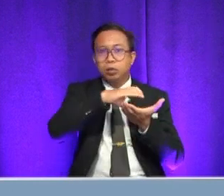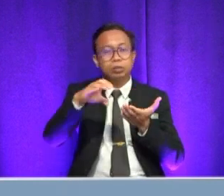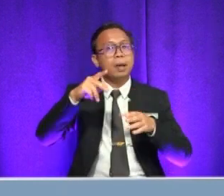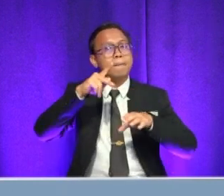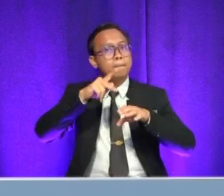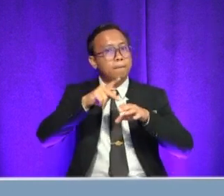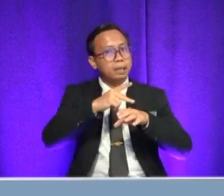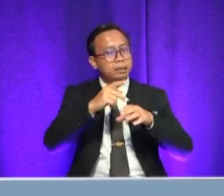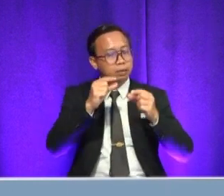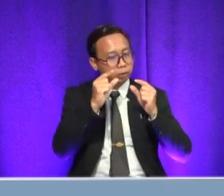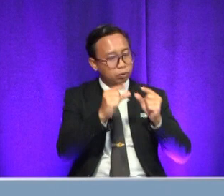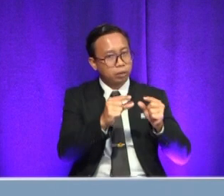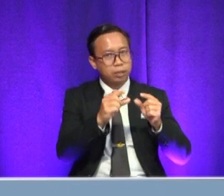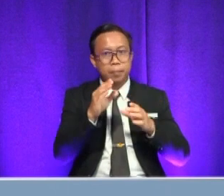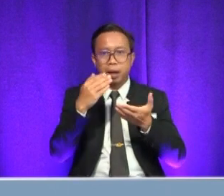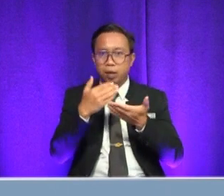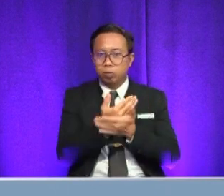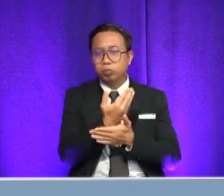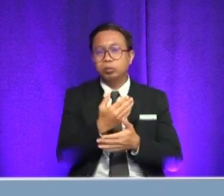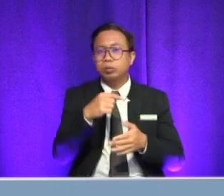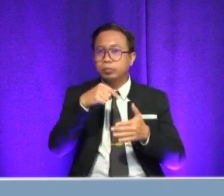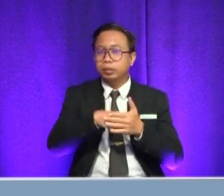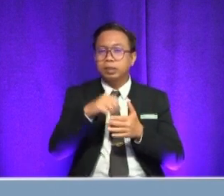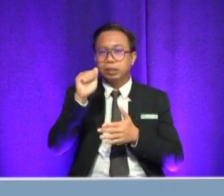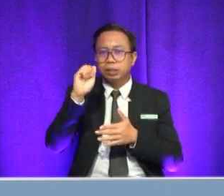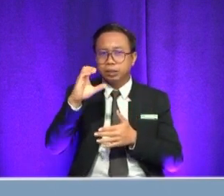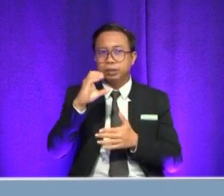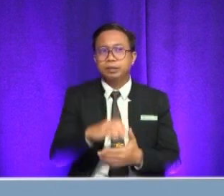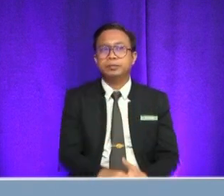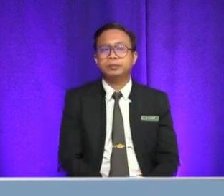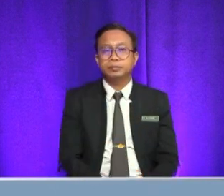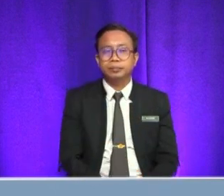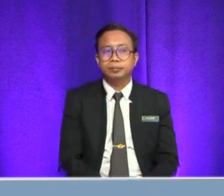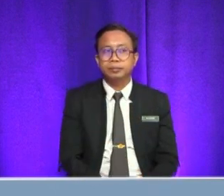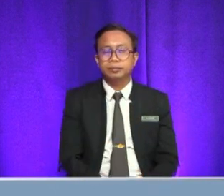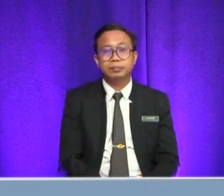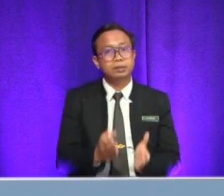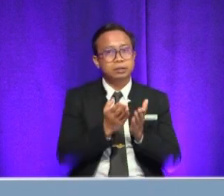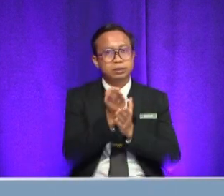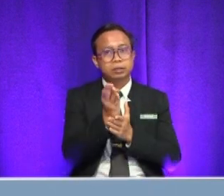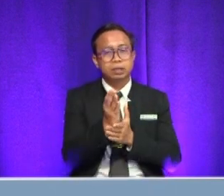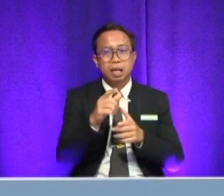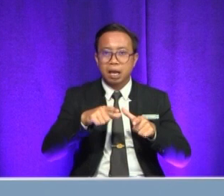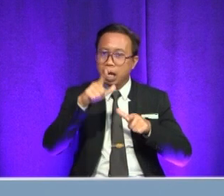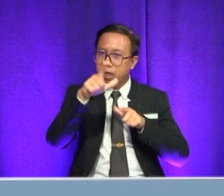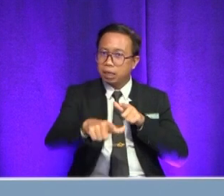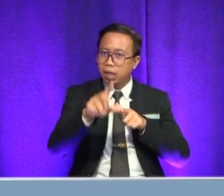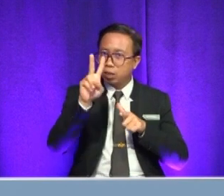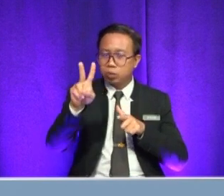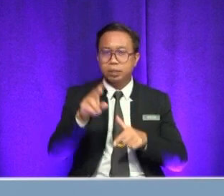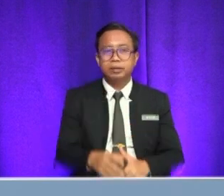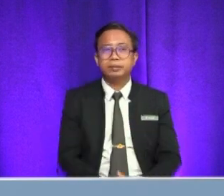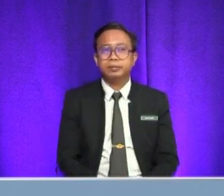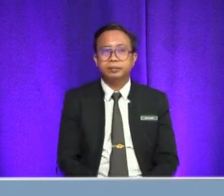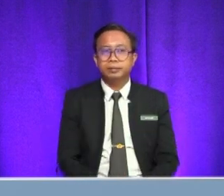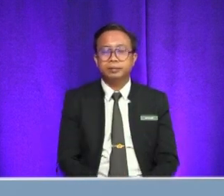kan? Tanggalkan sambungan litar sensor pada unit penyaman udara. Okey, seterusnya langkah yang kedua.